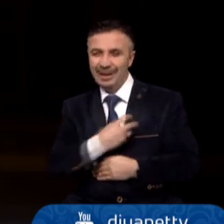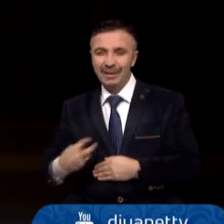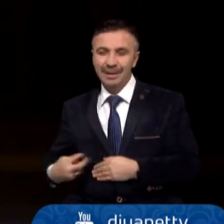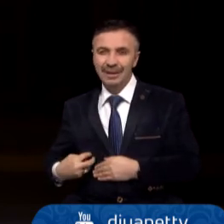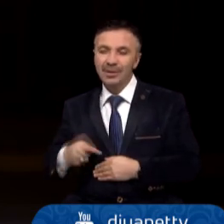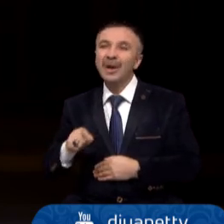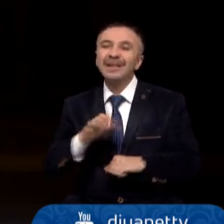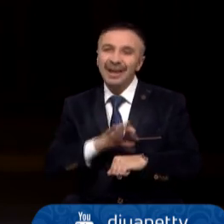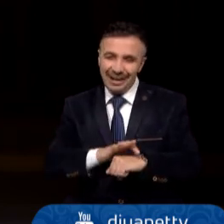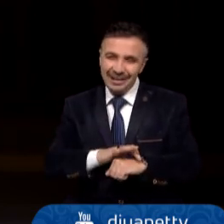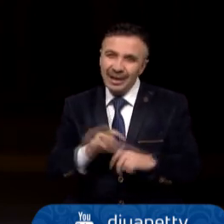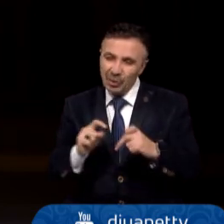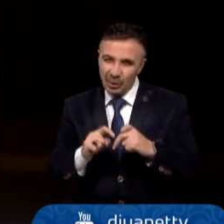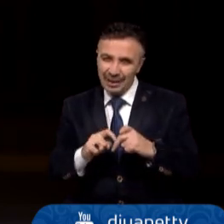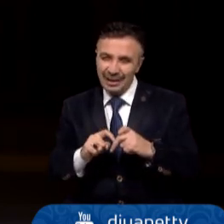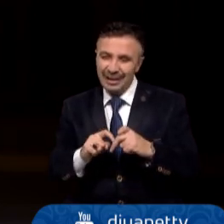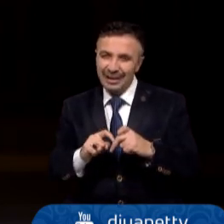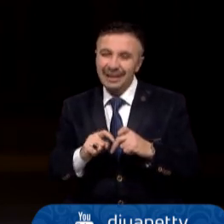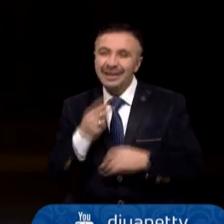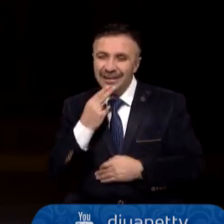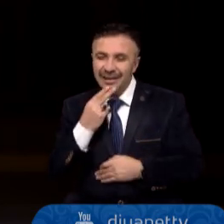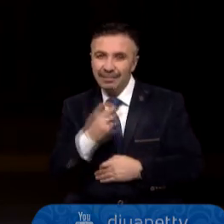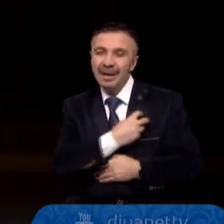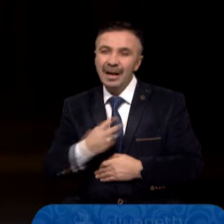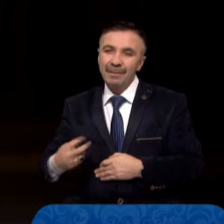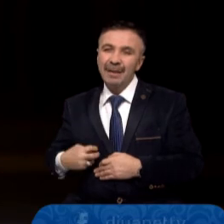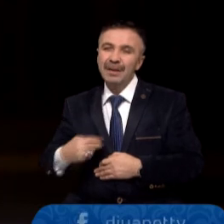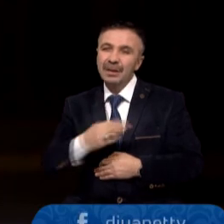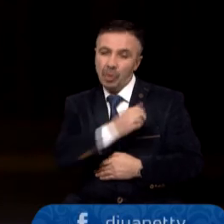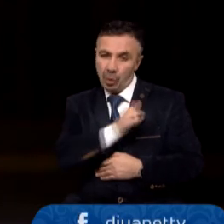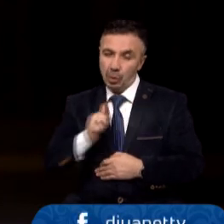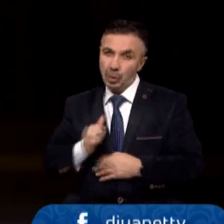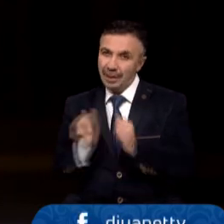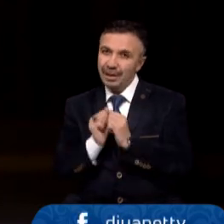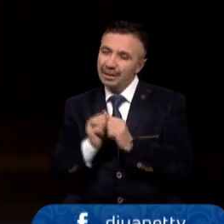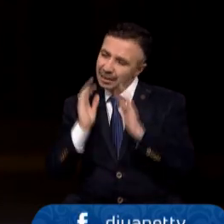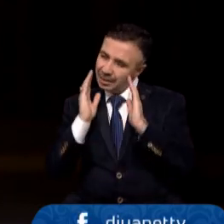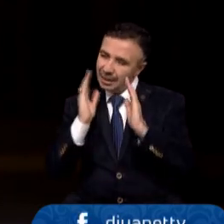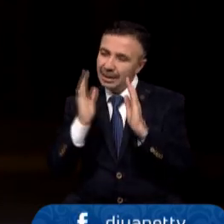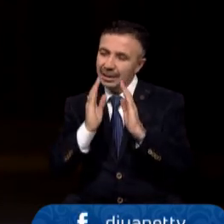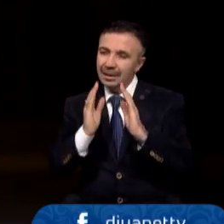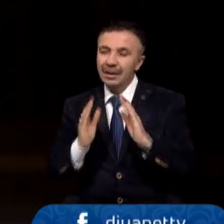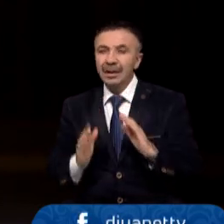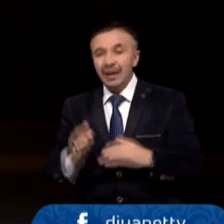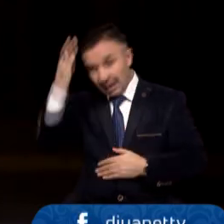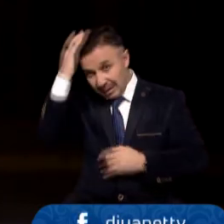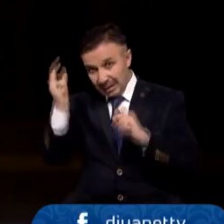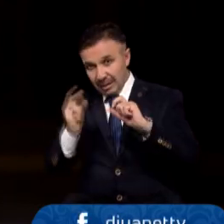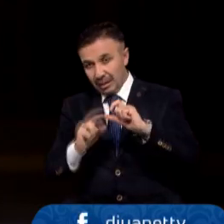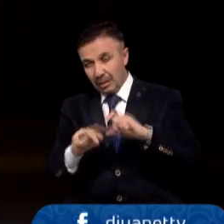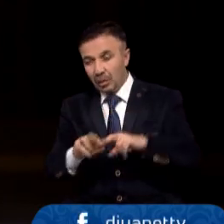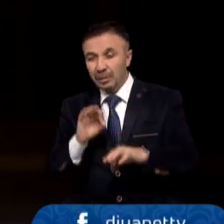çok çok seviyorum Evet şu anda hasta bu Peygamberim ordusuyla beraber hareket etti